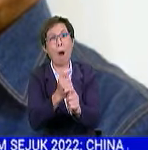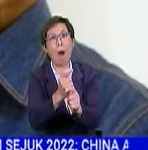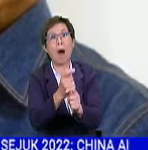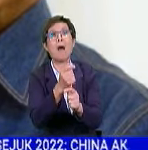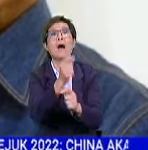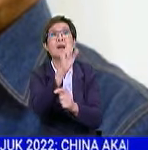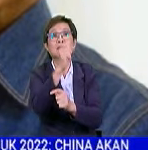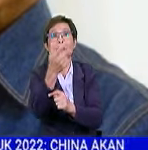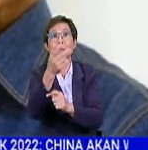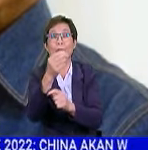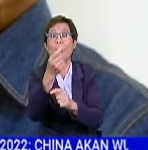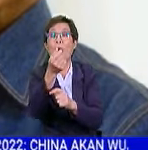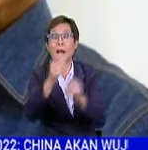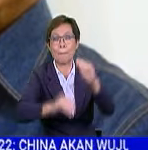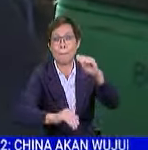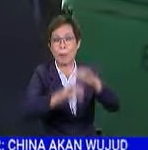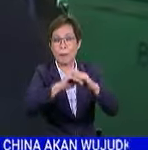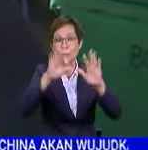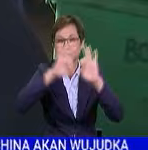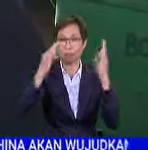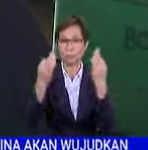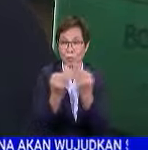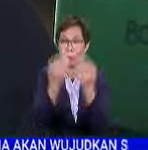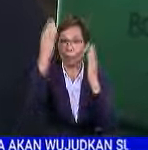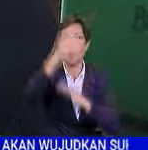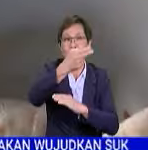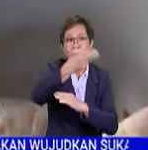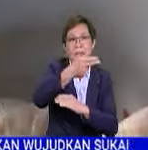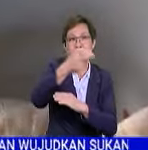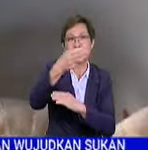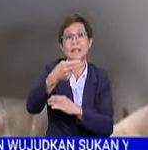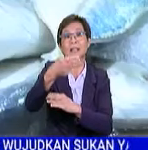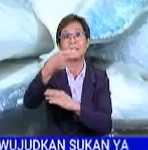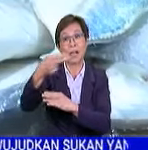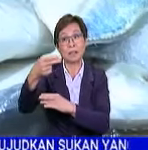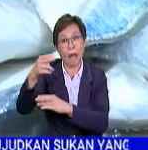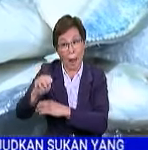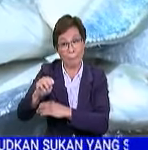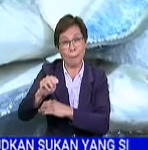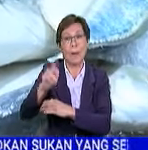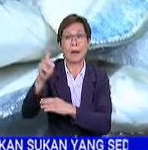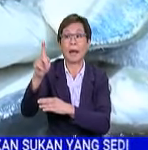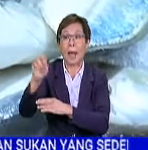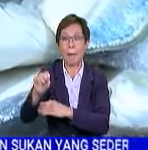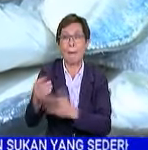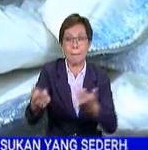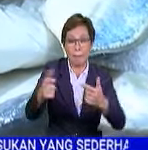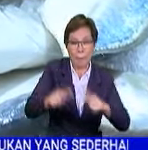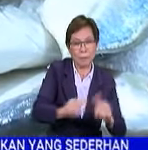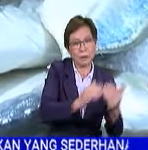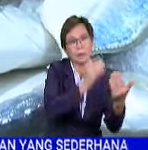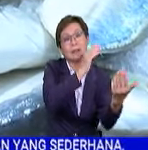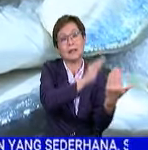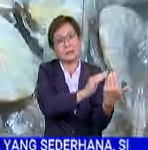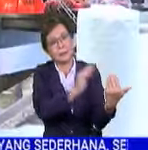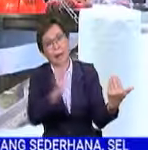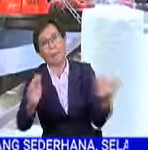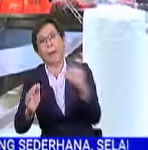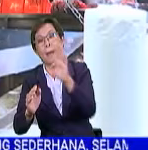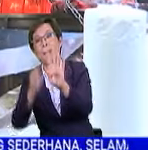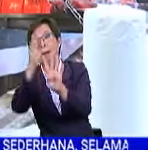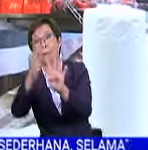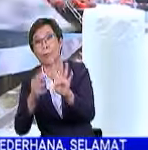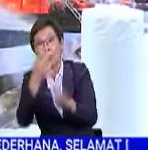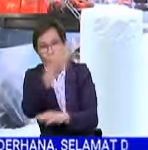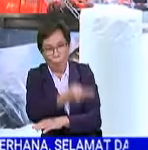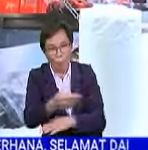skim harga maksimum Keluarga Malaysia SHMKM yang sedang berlangsung sehingga 4 Februari depan. Barangan